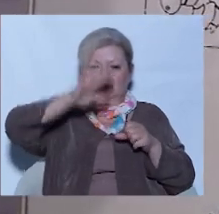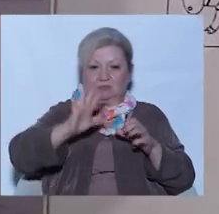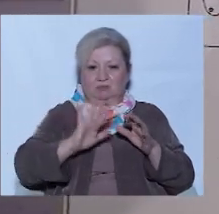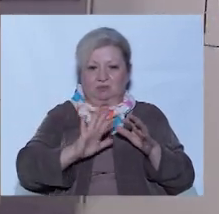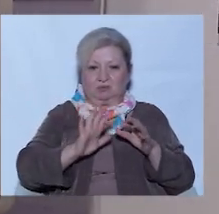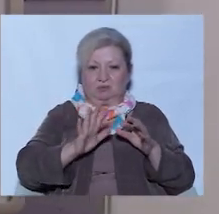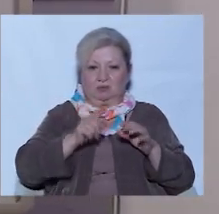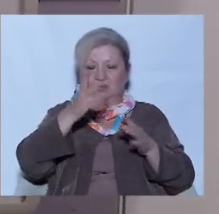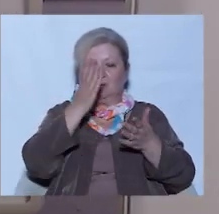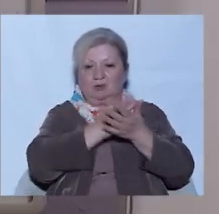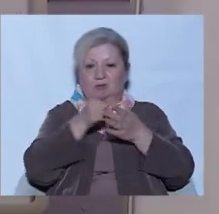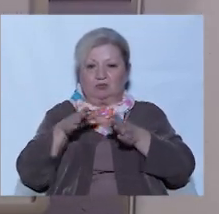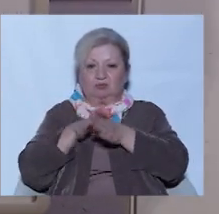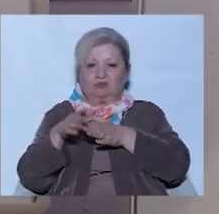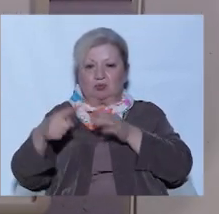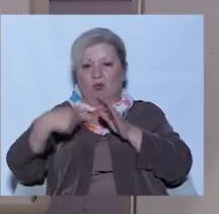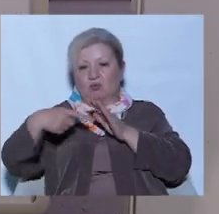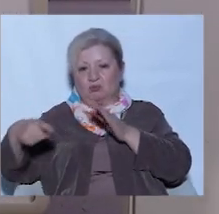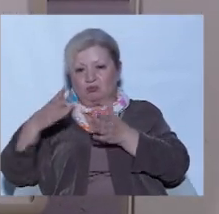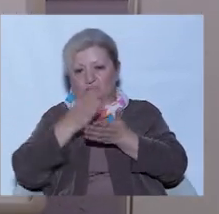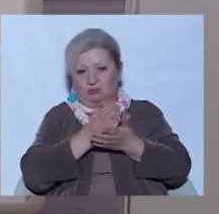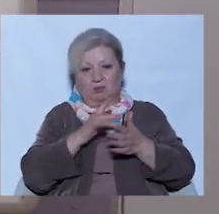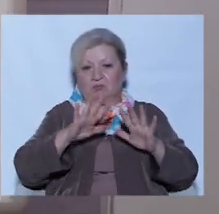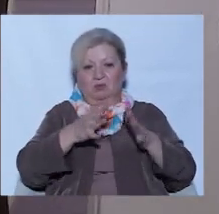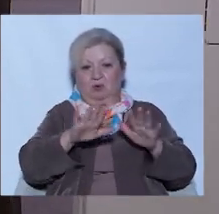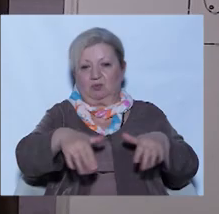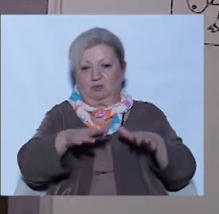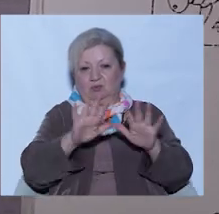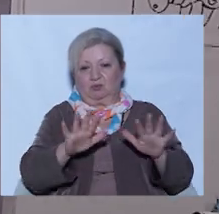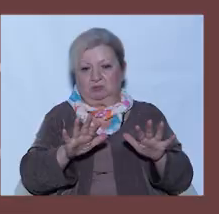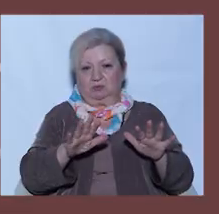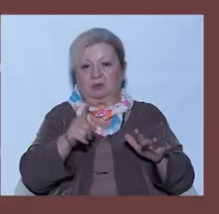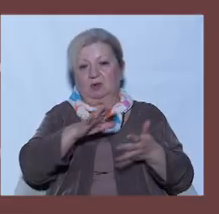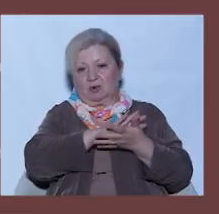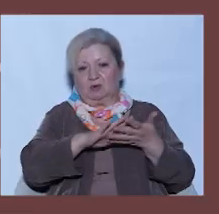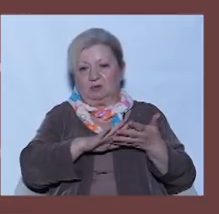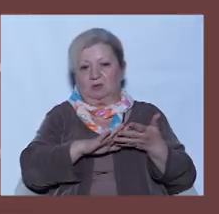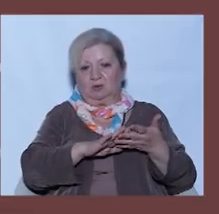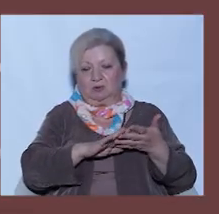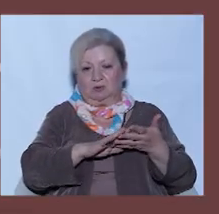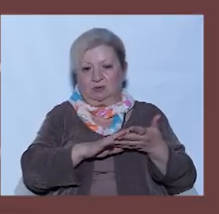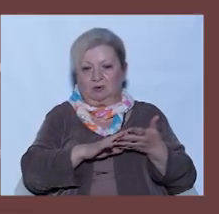ასევე დატენილია კონდენსატორი და მეტი არაფერი არ ხდება. ეხლა გავაგზელოთ